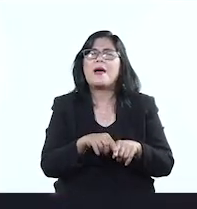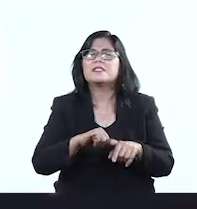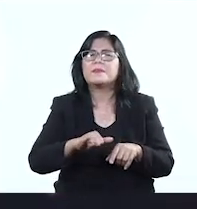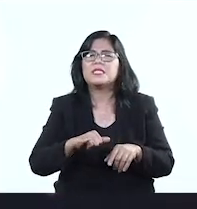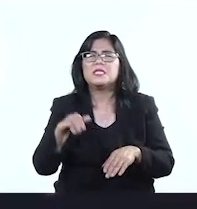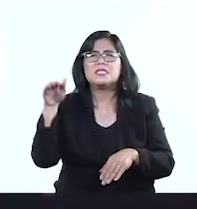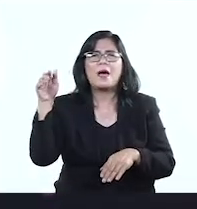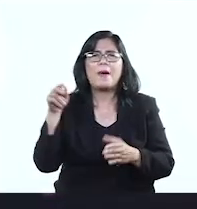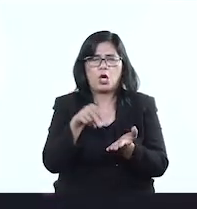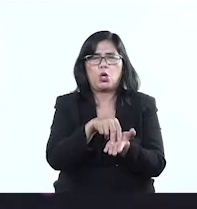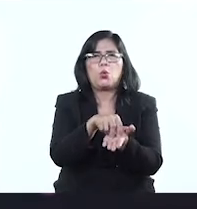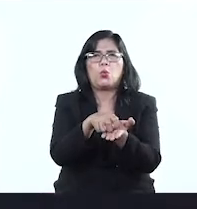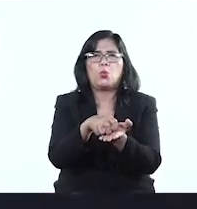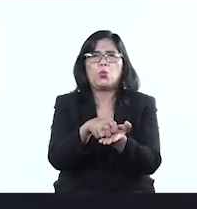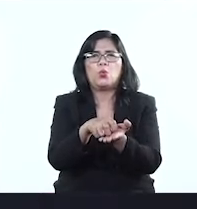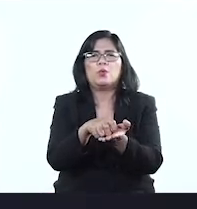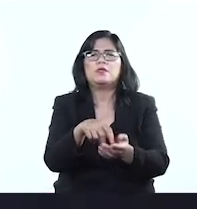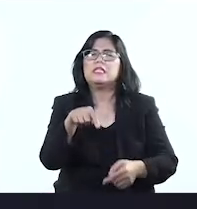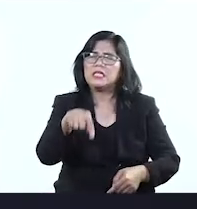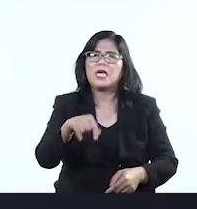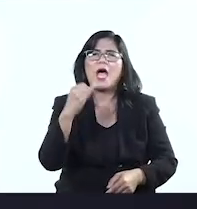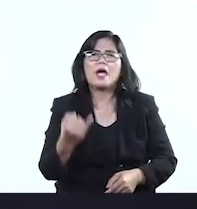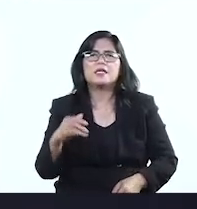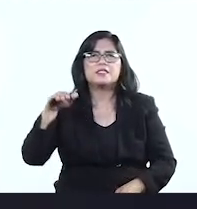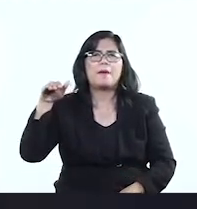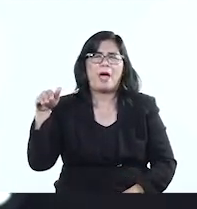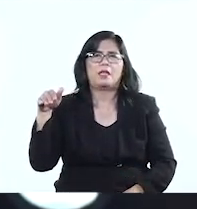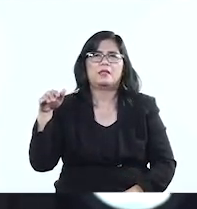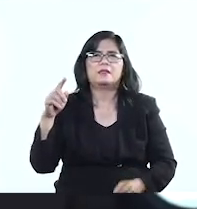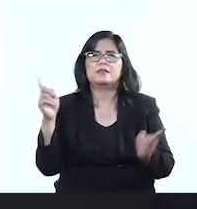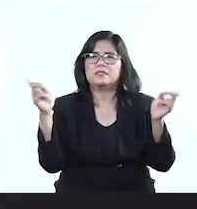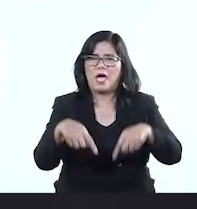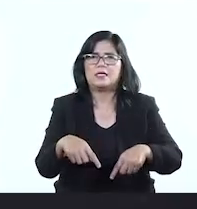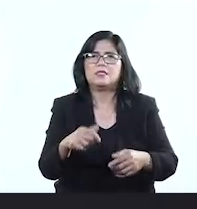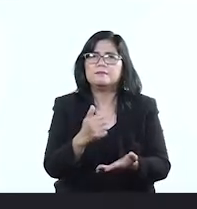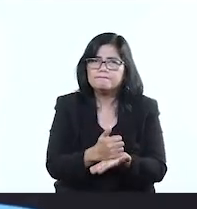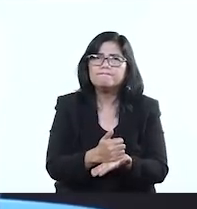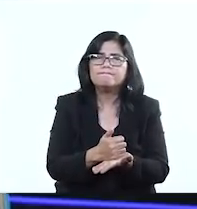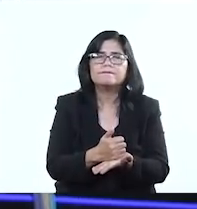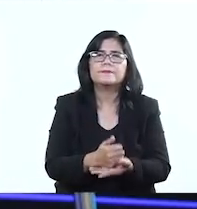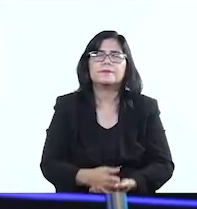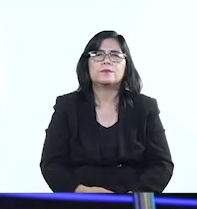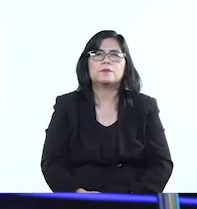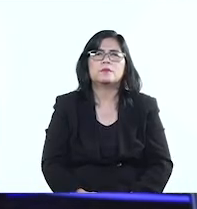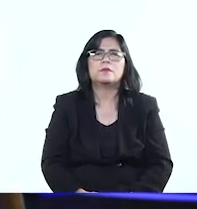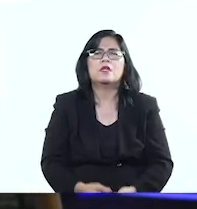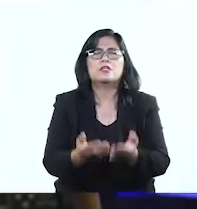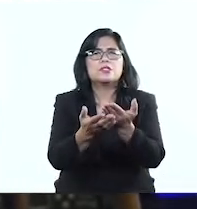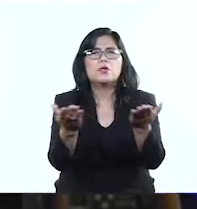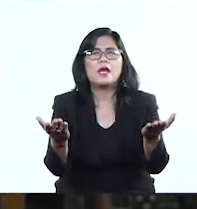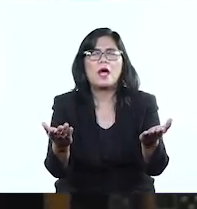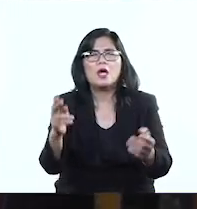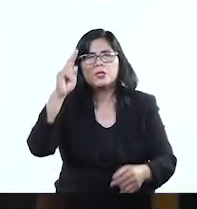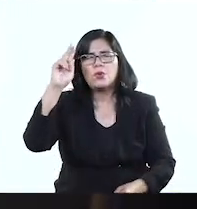demikian akhir zaman akan terjadi Oh berarti saudaraku yang kasih lam Tuhan Hai Tuhan sedang